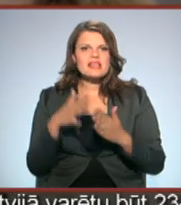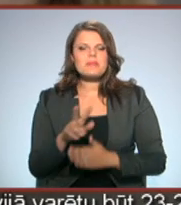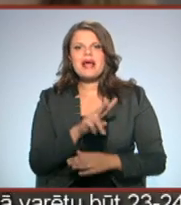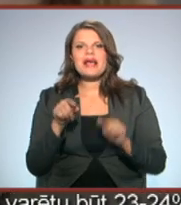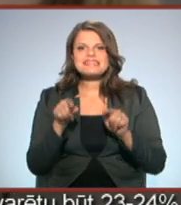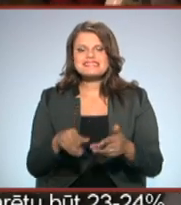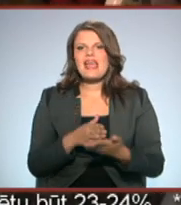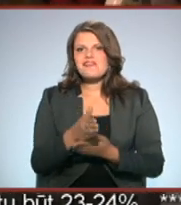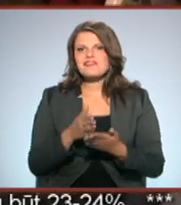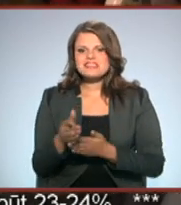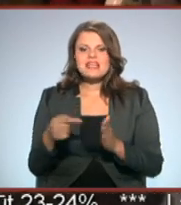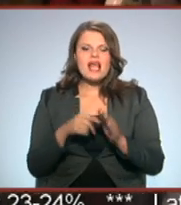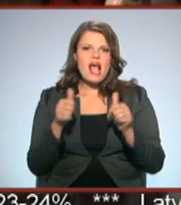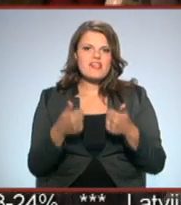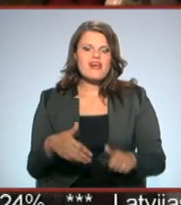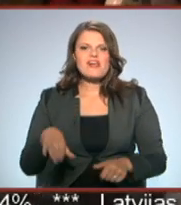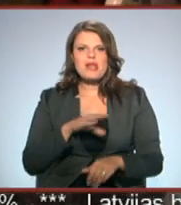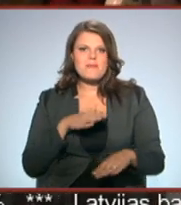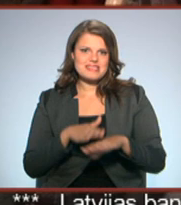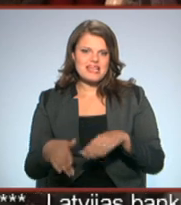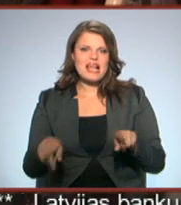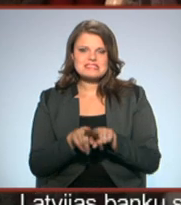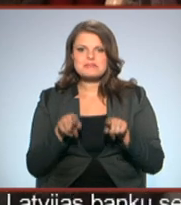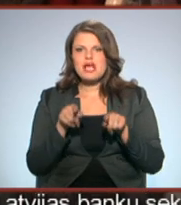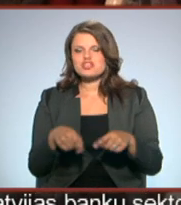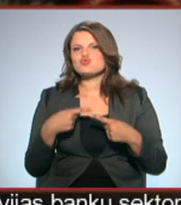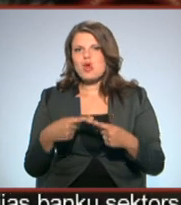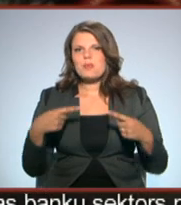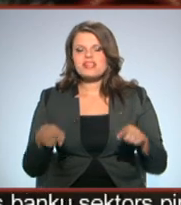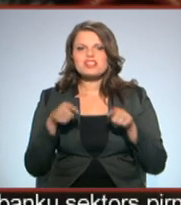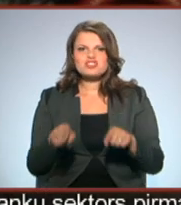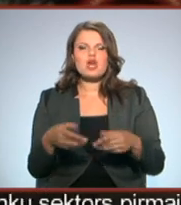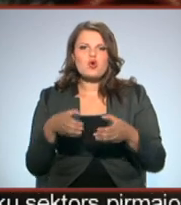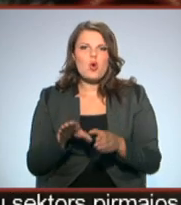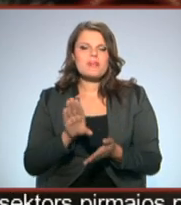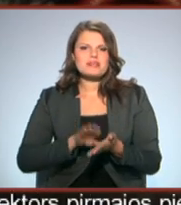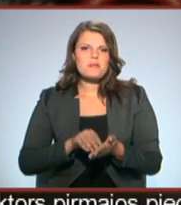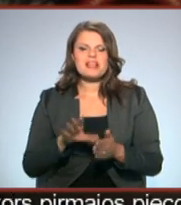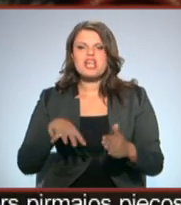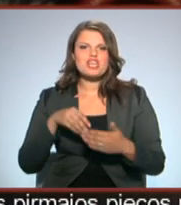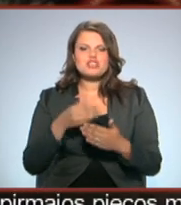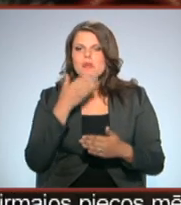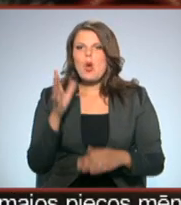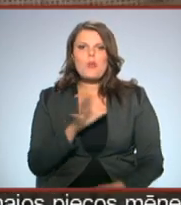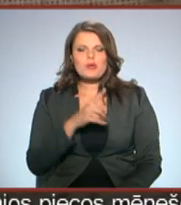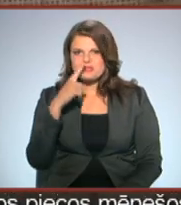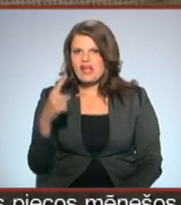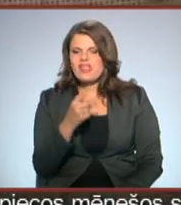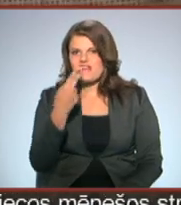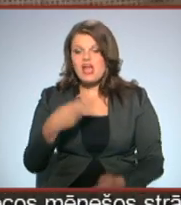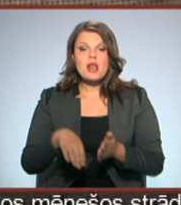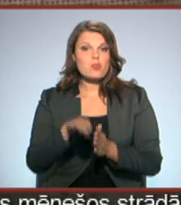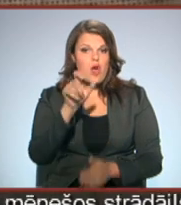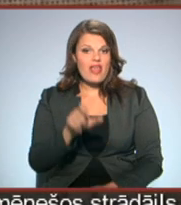tie virzieni, kādā veidā mēs tad realizēsim arī šo preci. Šāda kooperatīva pieredze līdz šim īsti neesot bijusi nevienam no